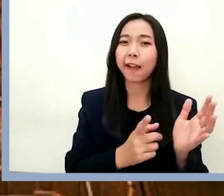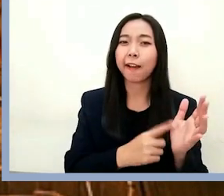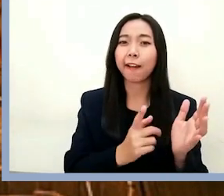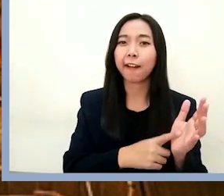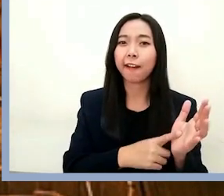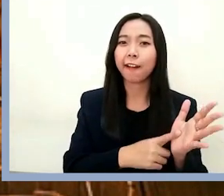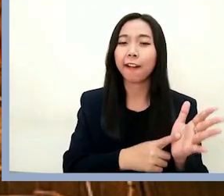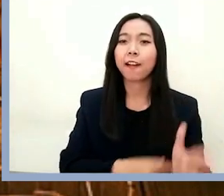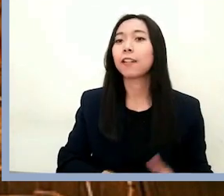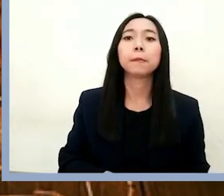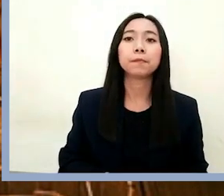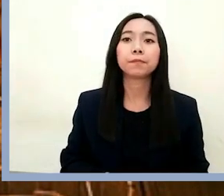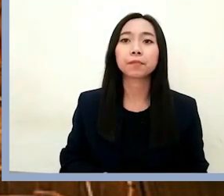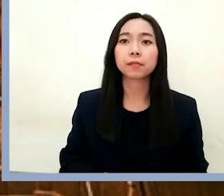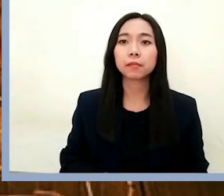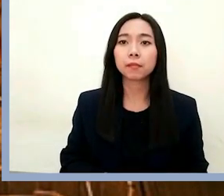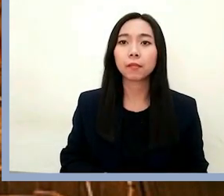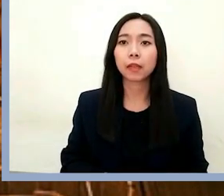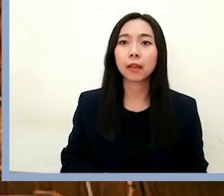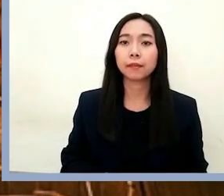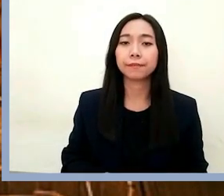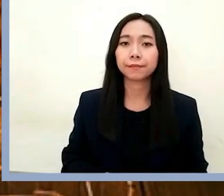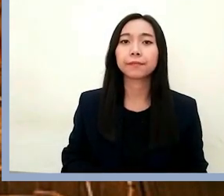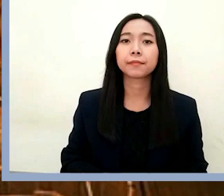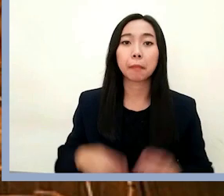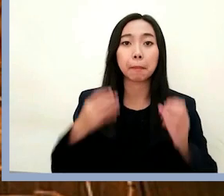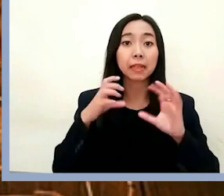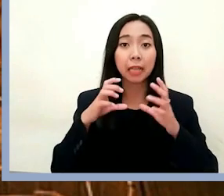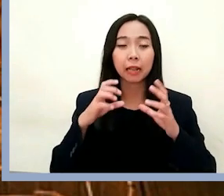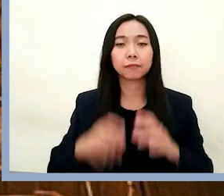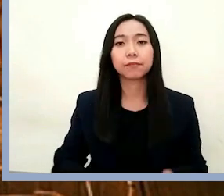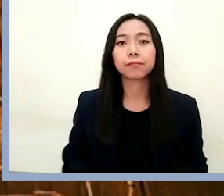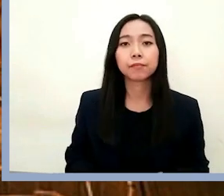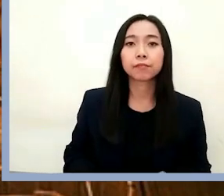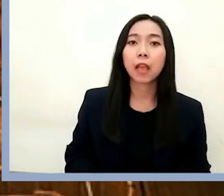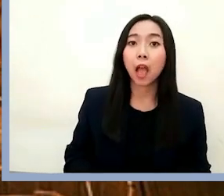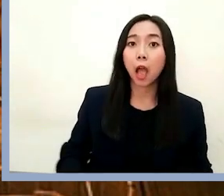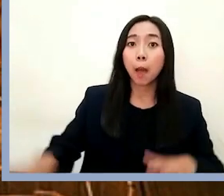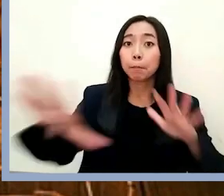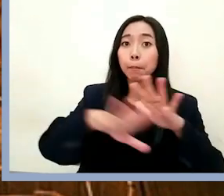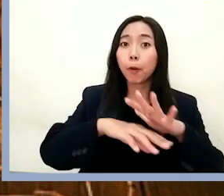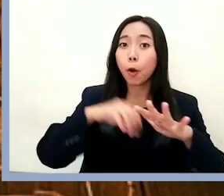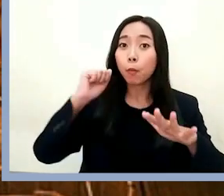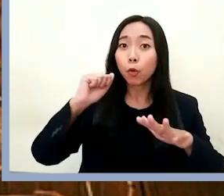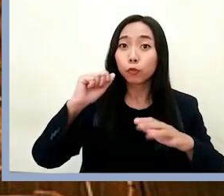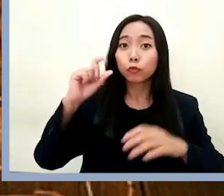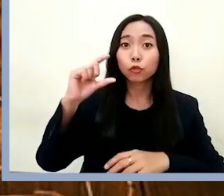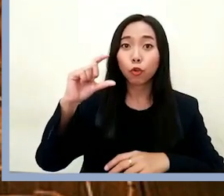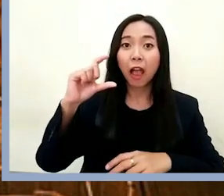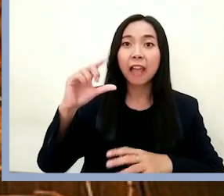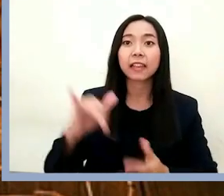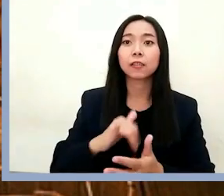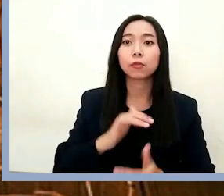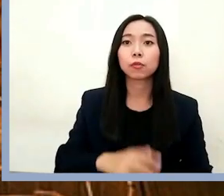Kompleks karena apa Karena pemungut cukai sebagai petugas pajak dari pemerintah Romawi itu